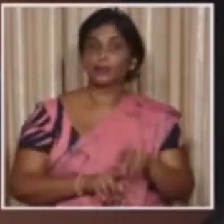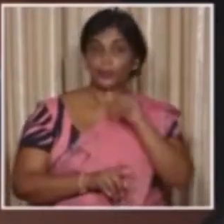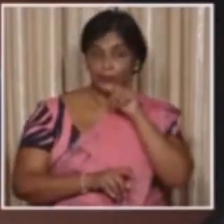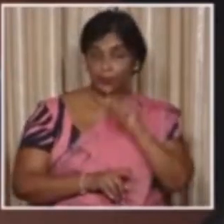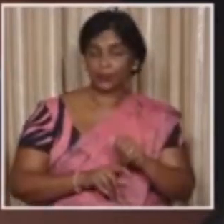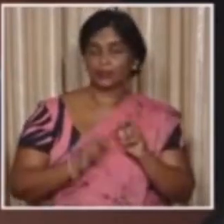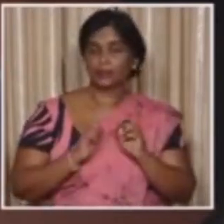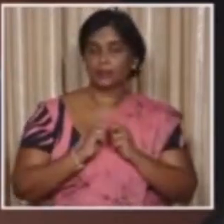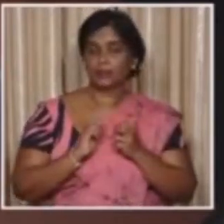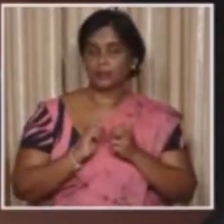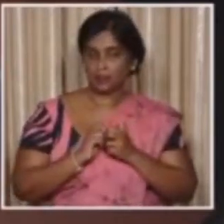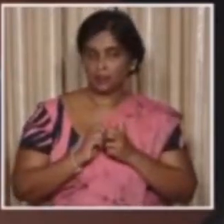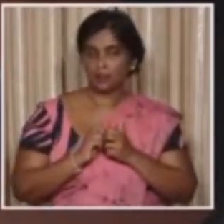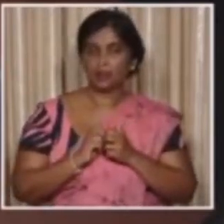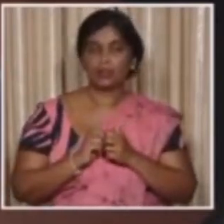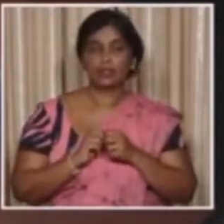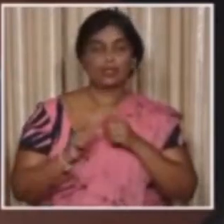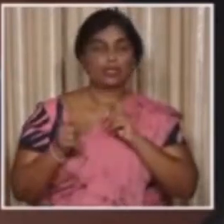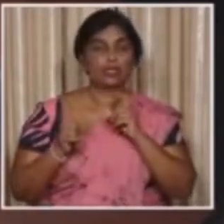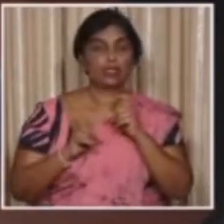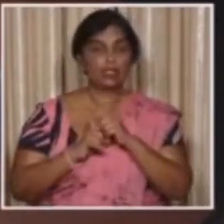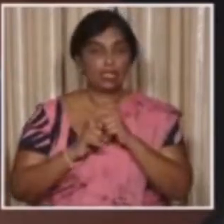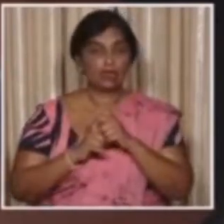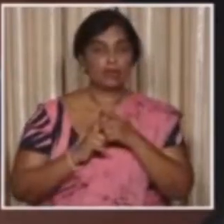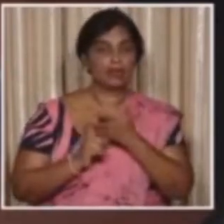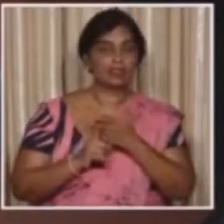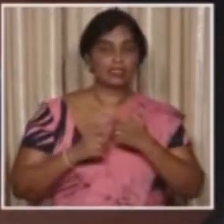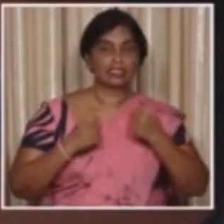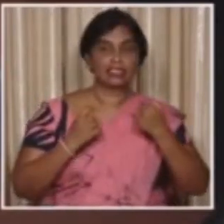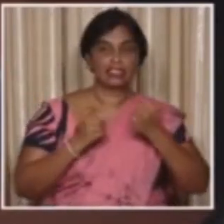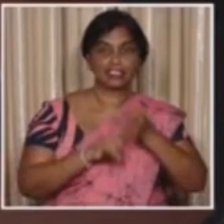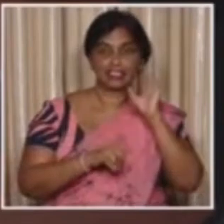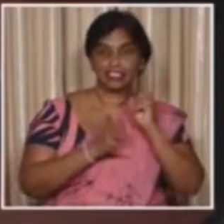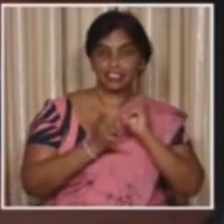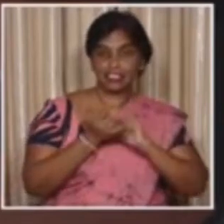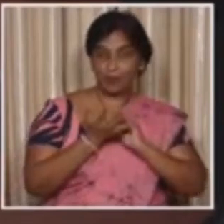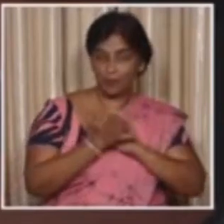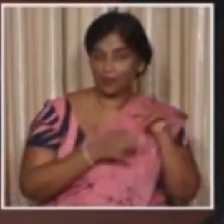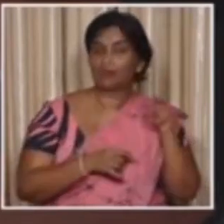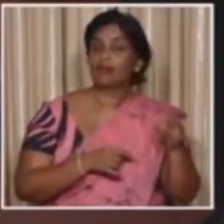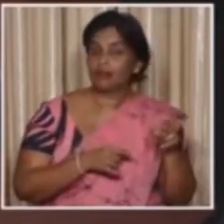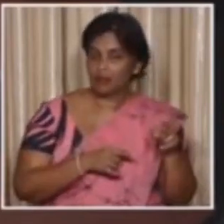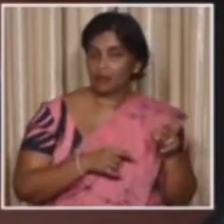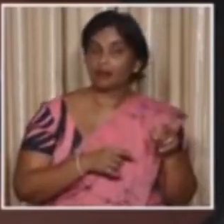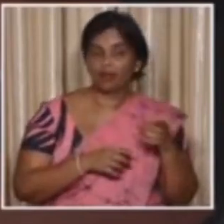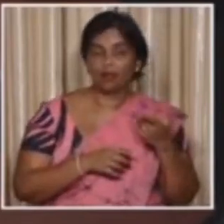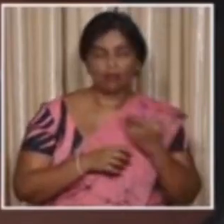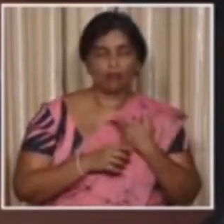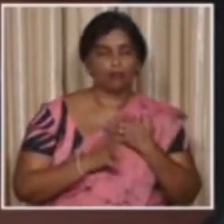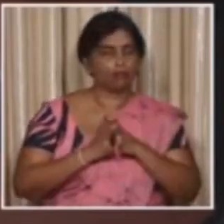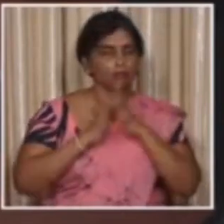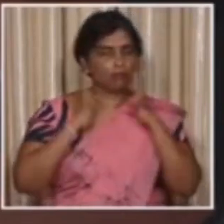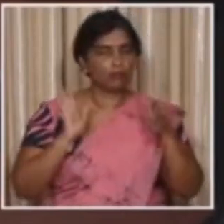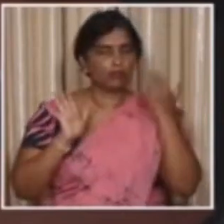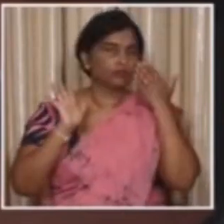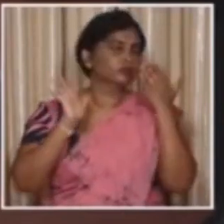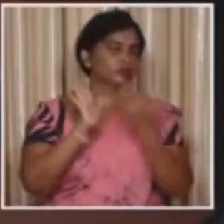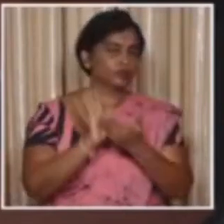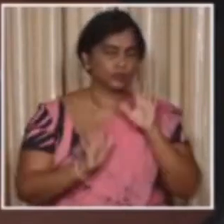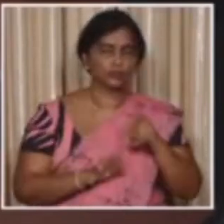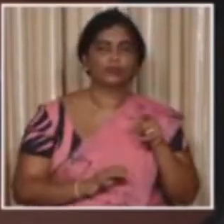prosedi, samisa dharma dasa ke prosedi, jayanta dharma dasa ke prosedi. Ege di tapi ta visal lesa pahedili kerati